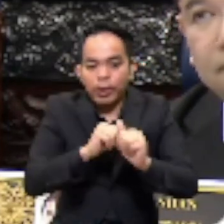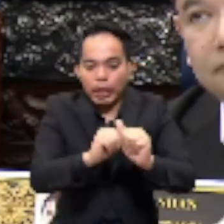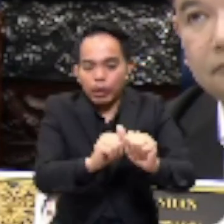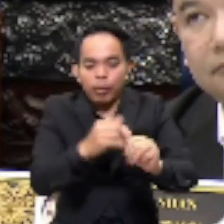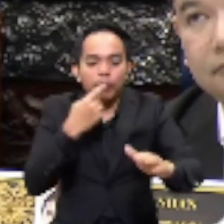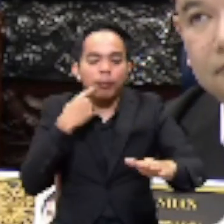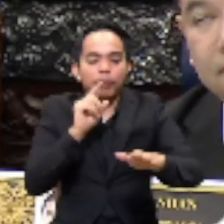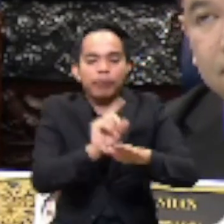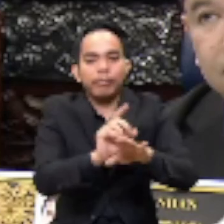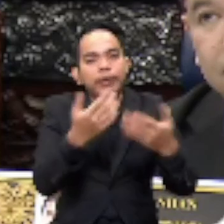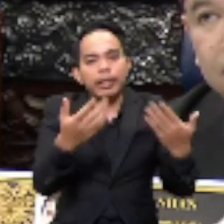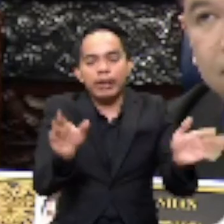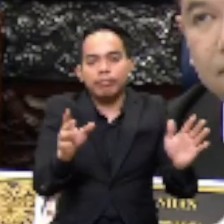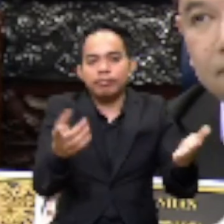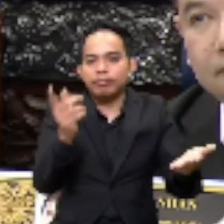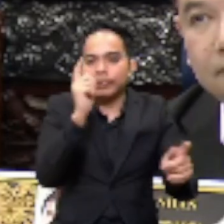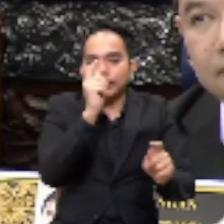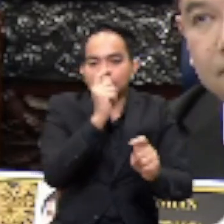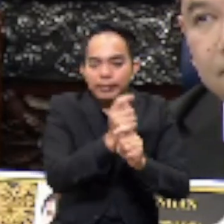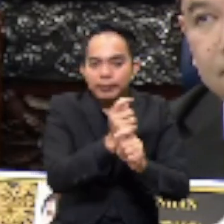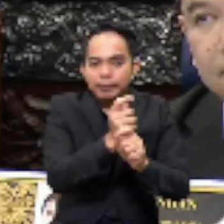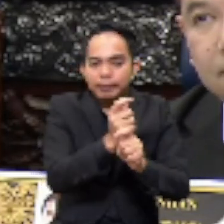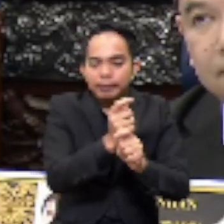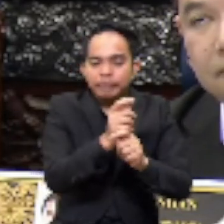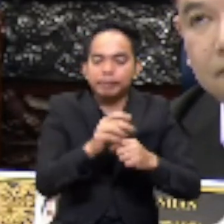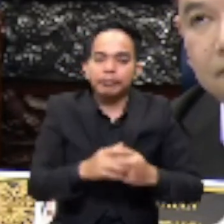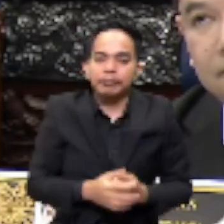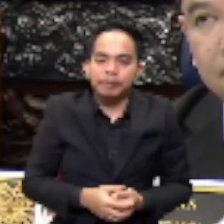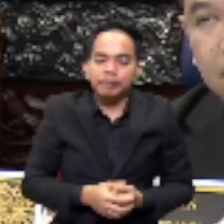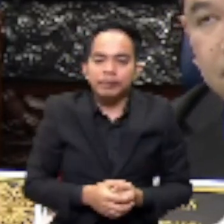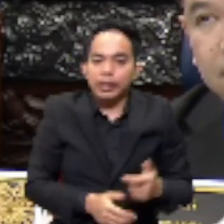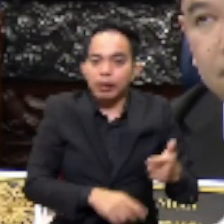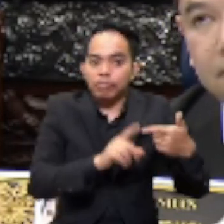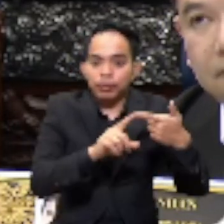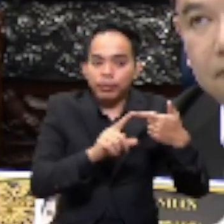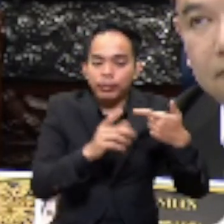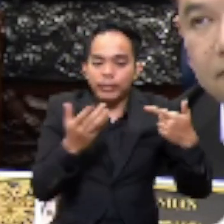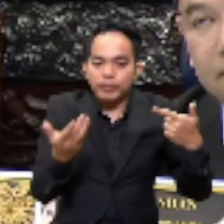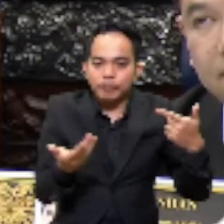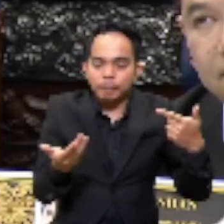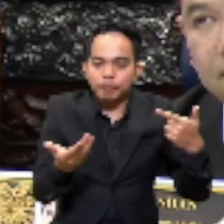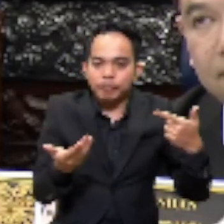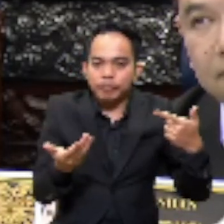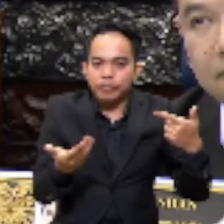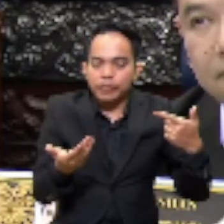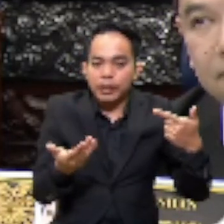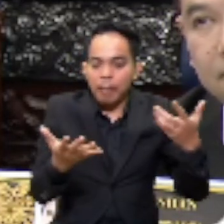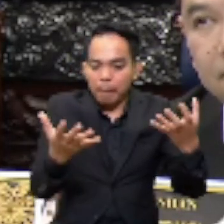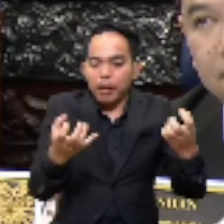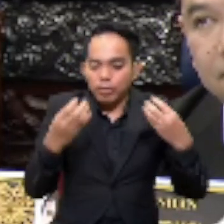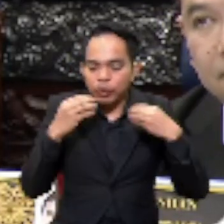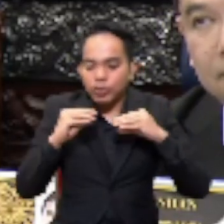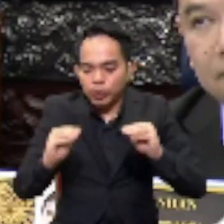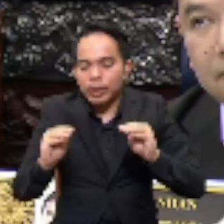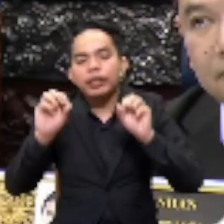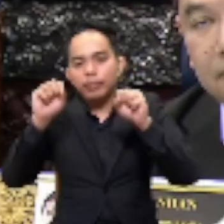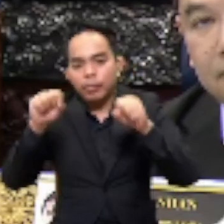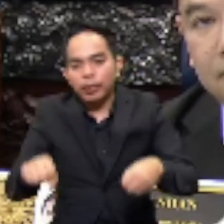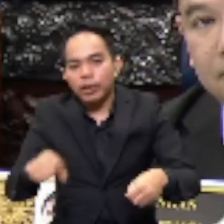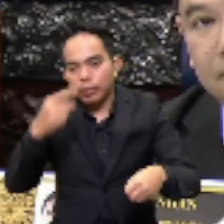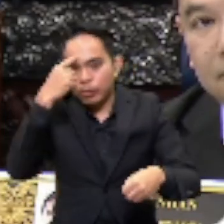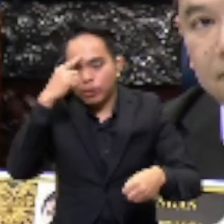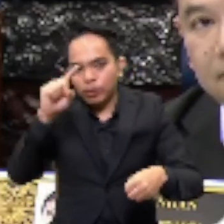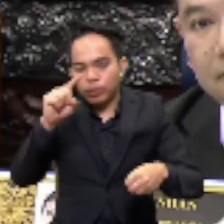perjanjian yang setimpah not less favorable perkataan dia dan kedua ataupun dia juga nak jual dibenarkan untuk